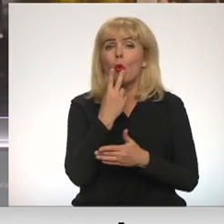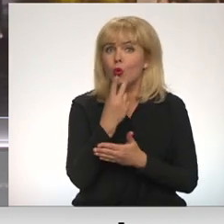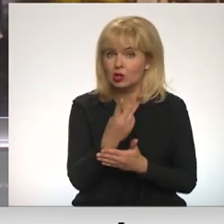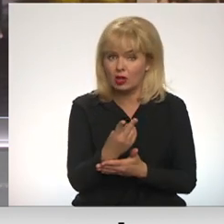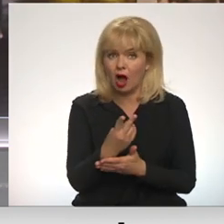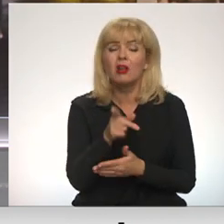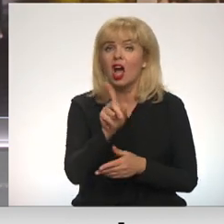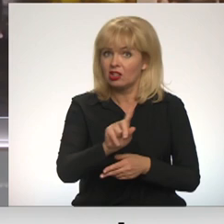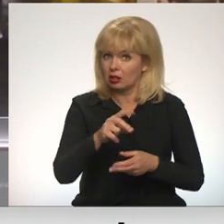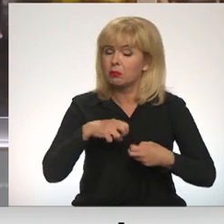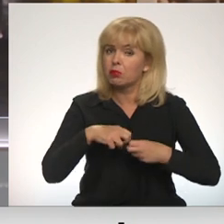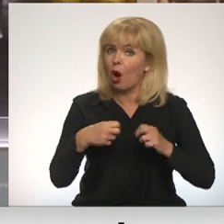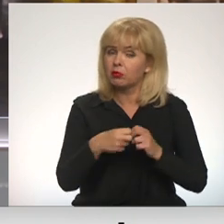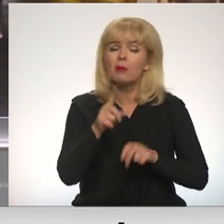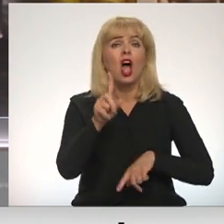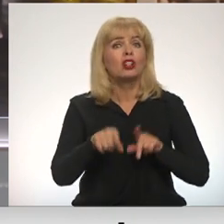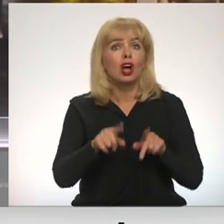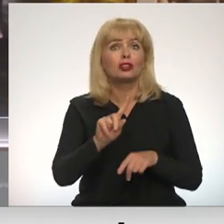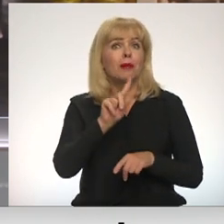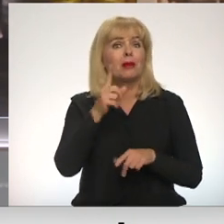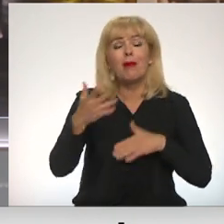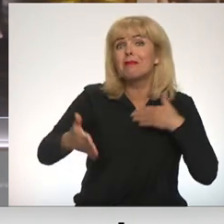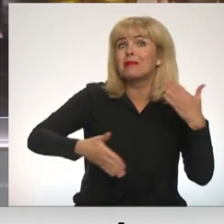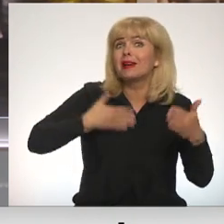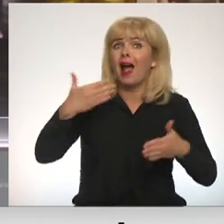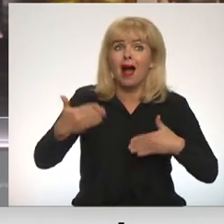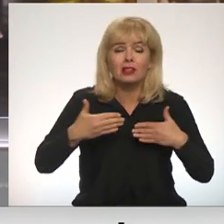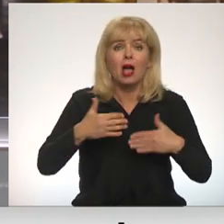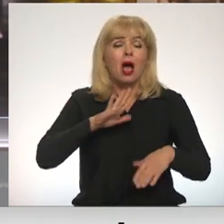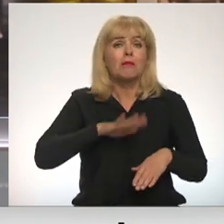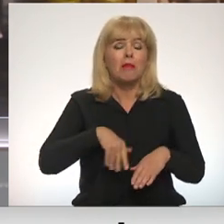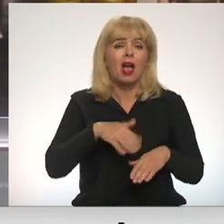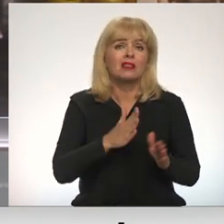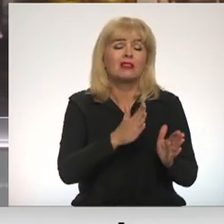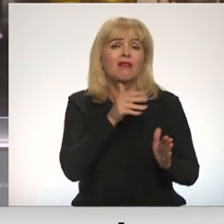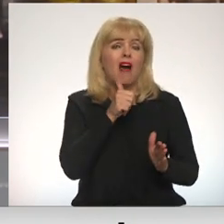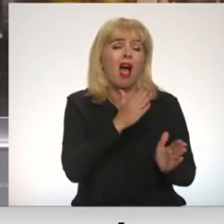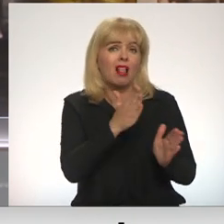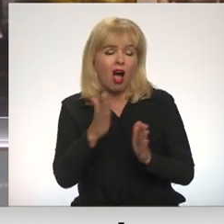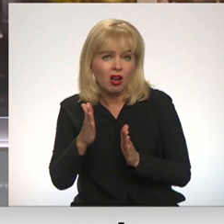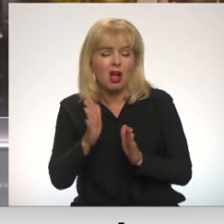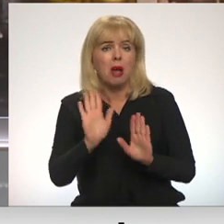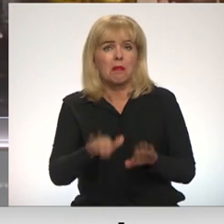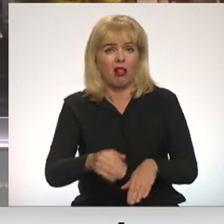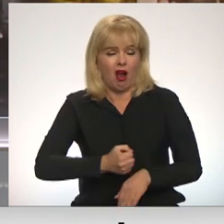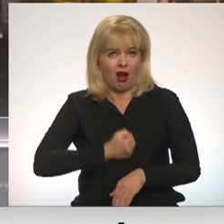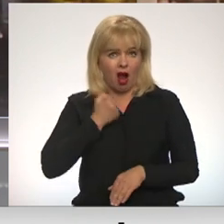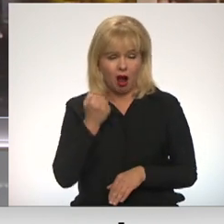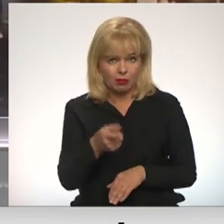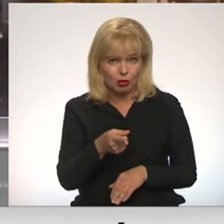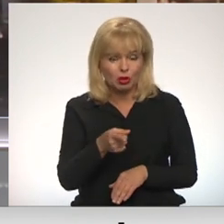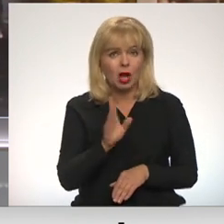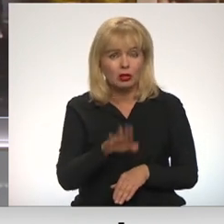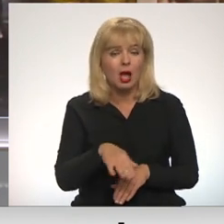par problēmu. Dažkārt pirmais saviļņojums un prieks pēc laika pārvēršas apgrūtinājumā. Dāvanas saņēmējs